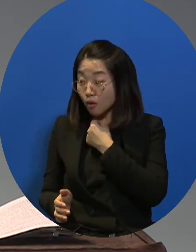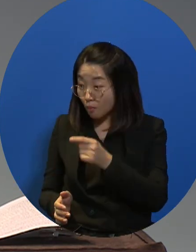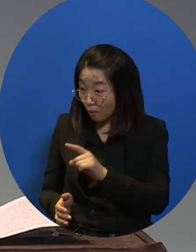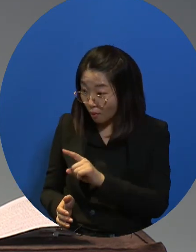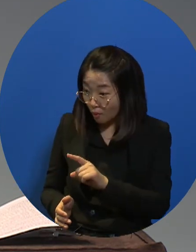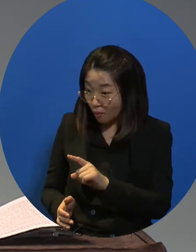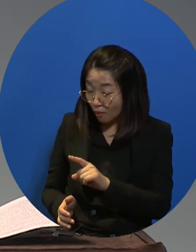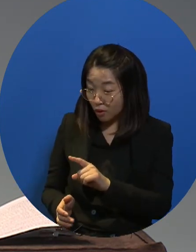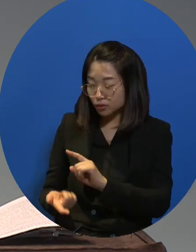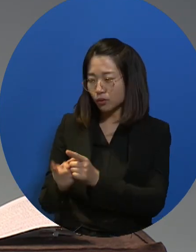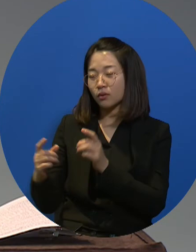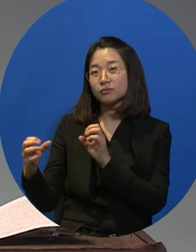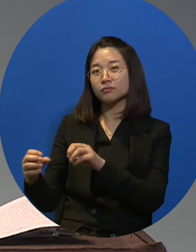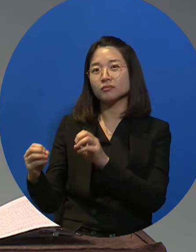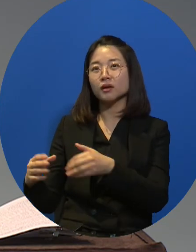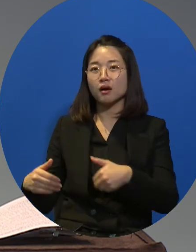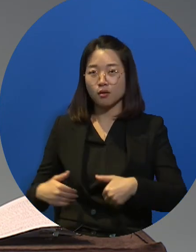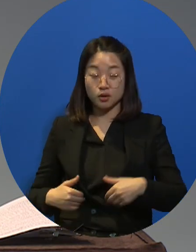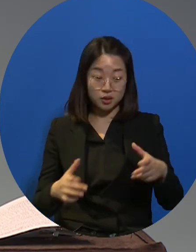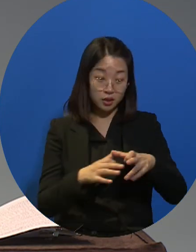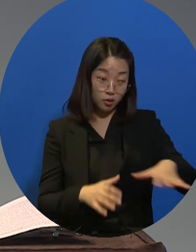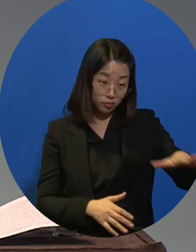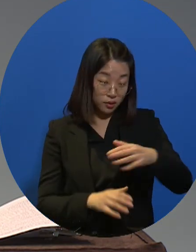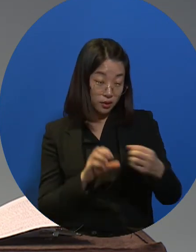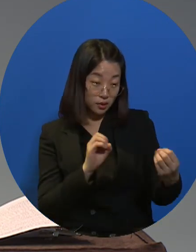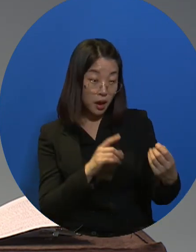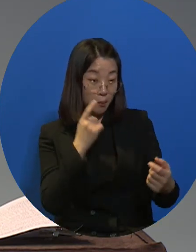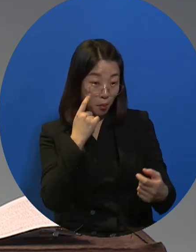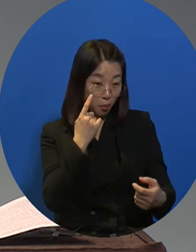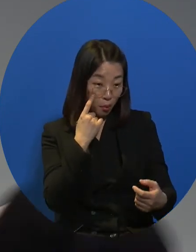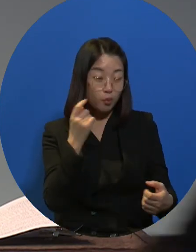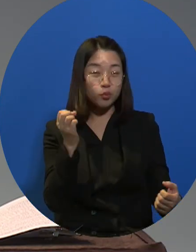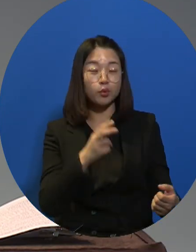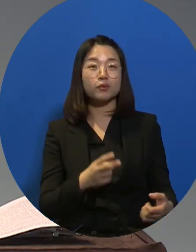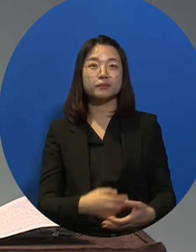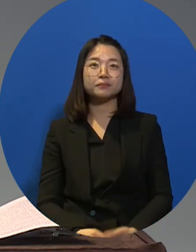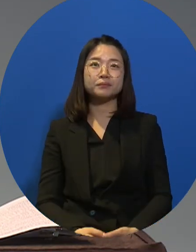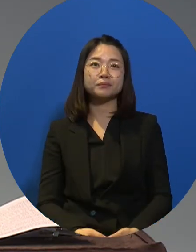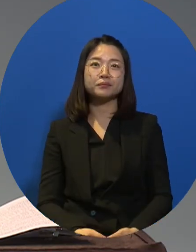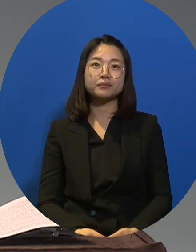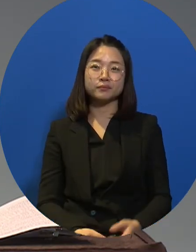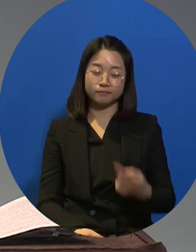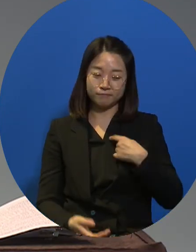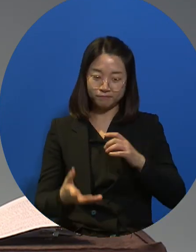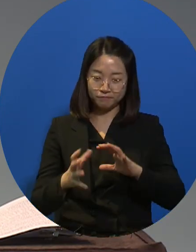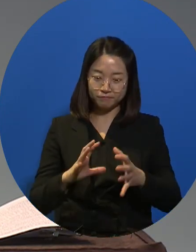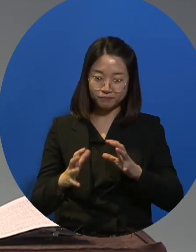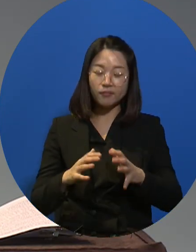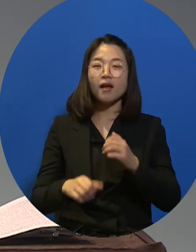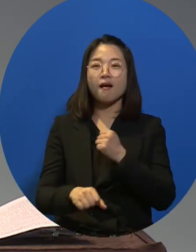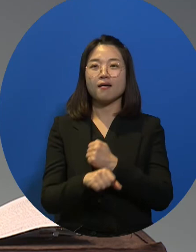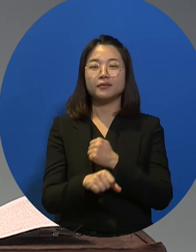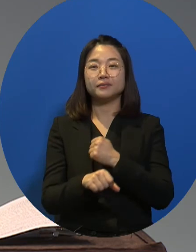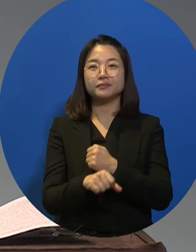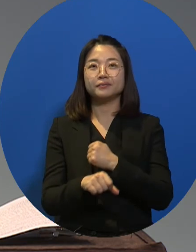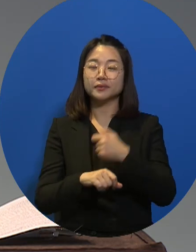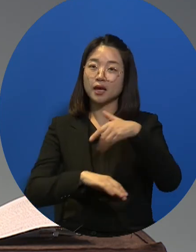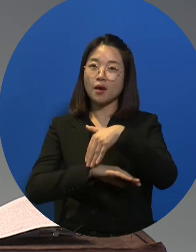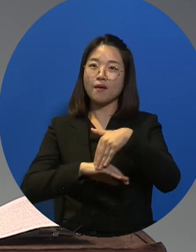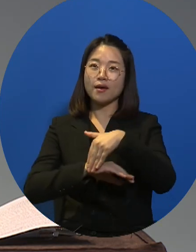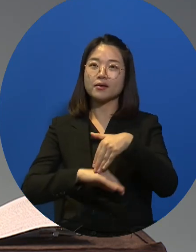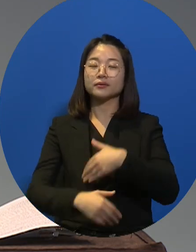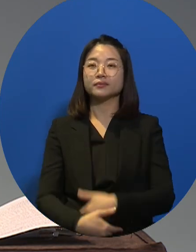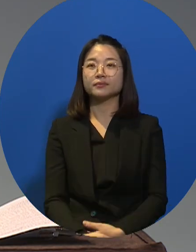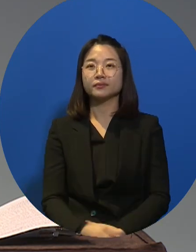청취하고 당사자분들의 의견도 수렴을 해서 심도 있는 논의를 이어갈